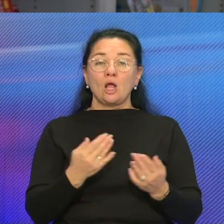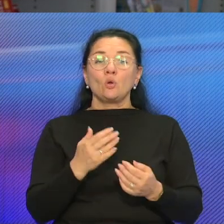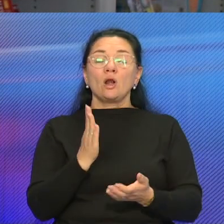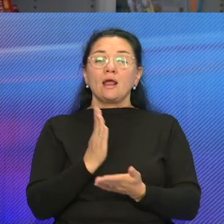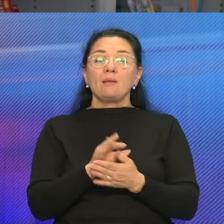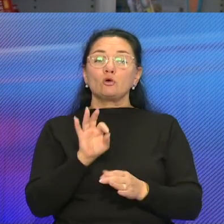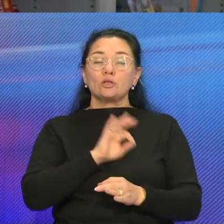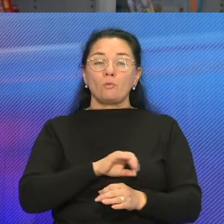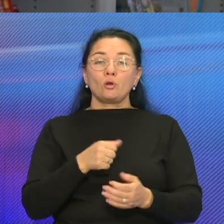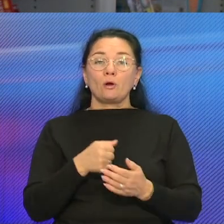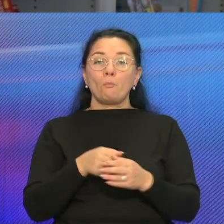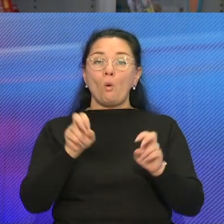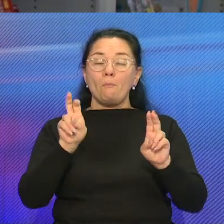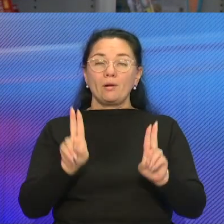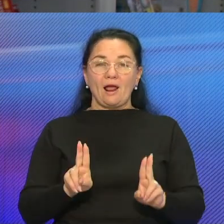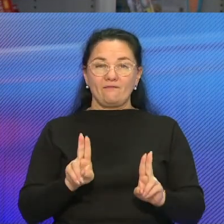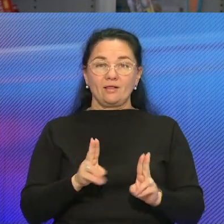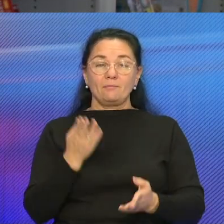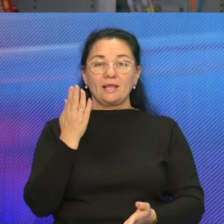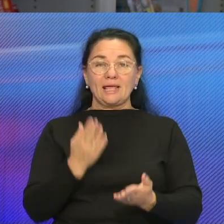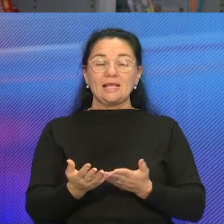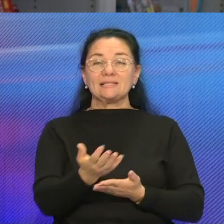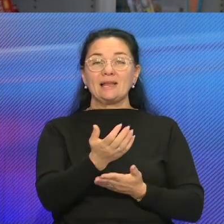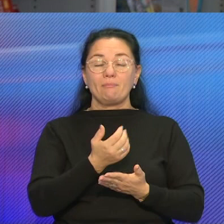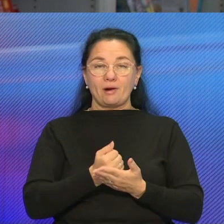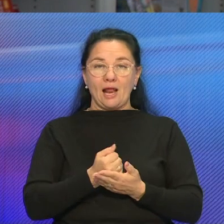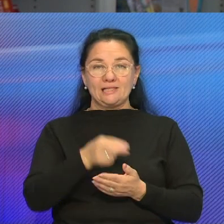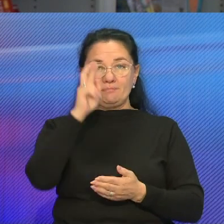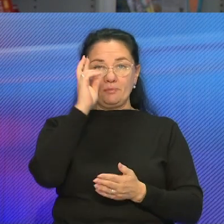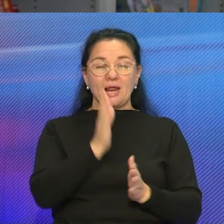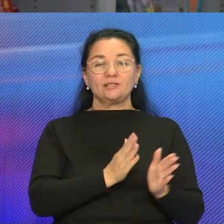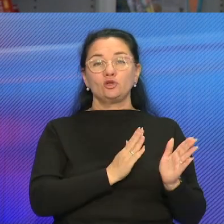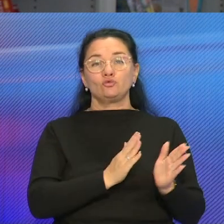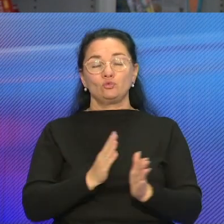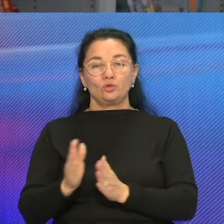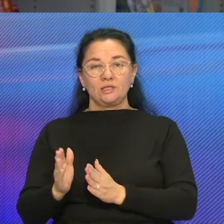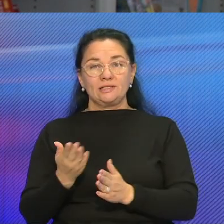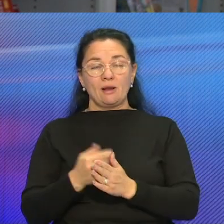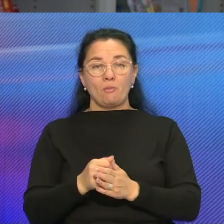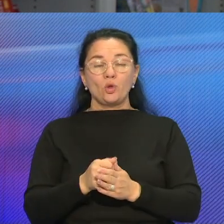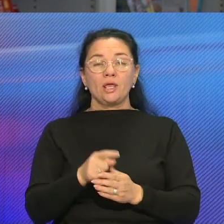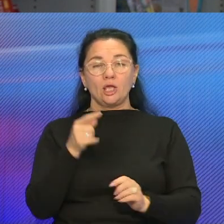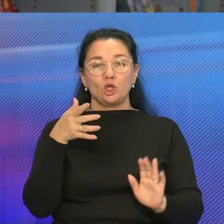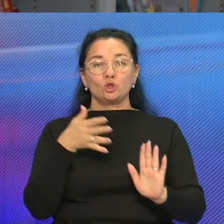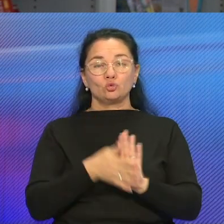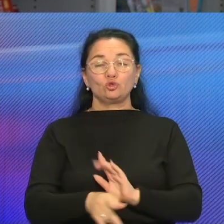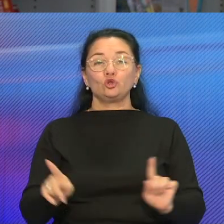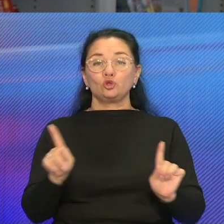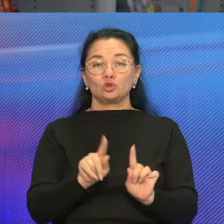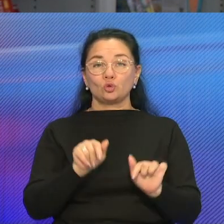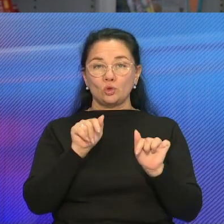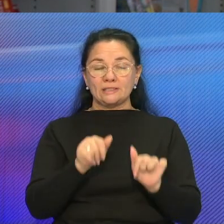карыстання. Калі б браць бібліатэчну систэму нашай в області і прааналізуваць, што за гэты год ад